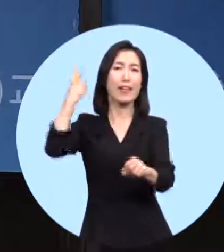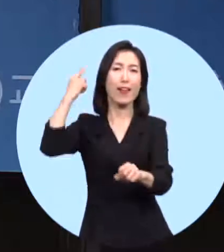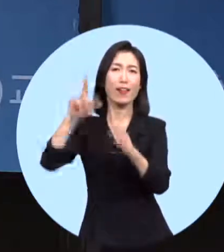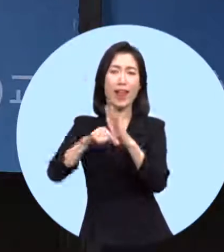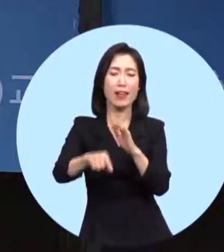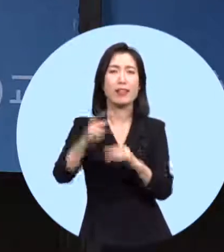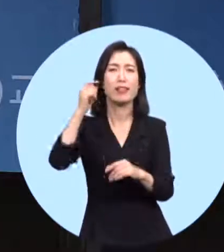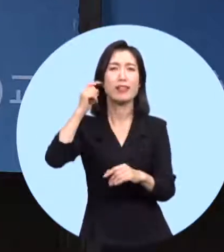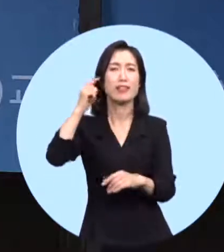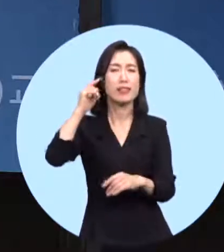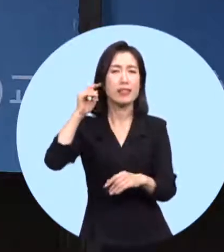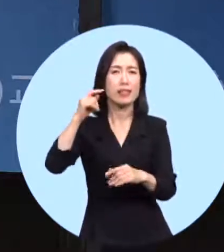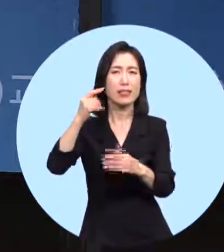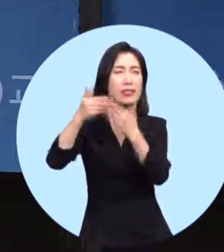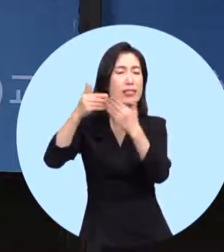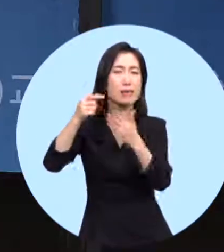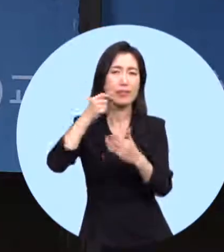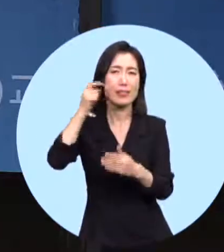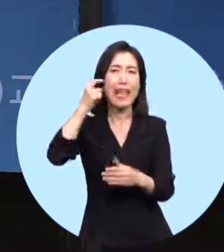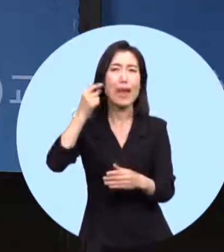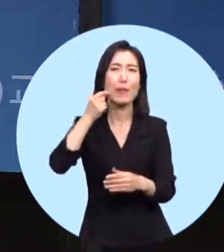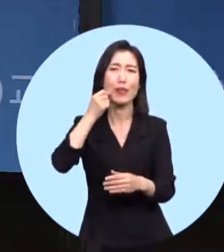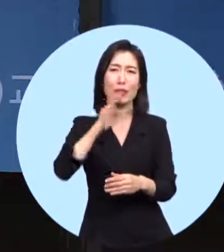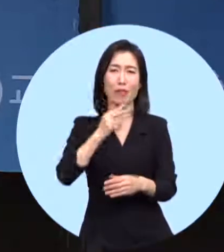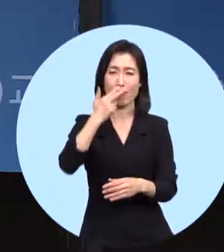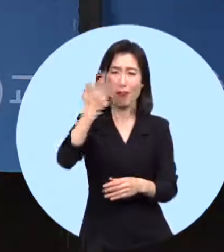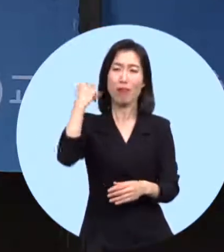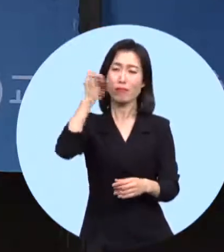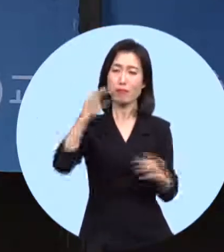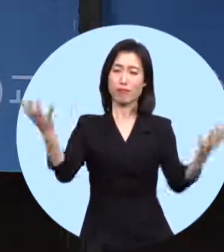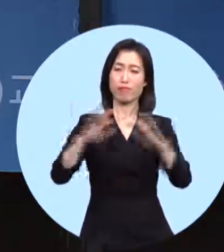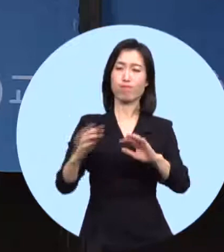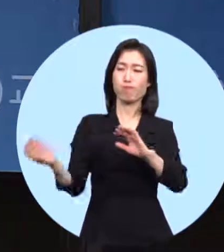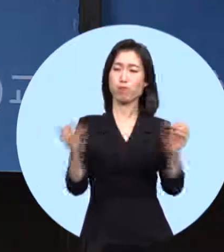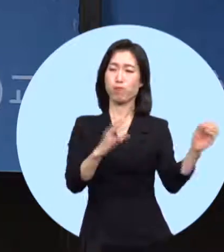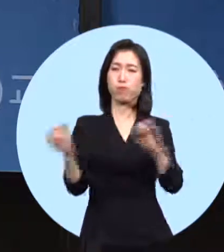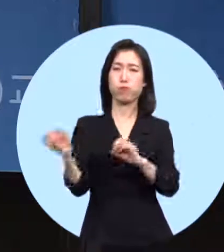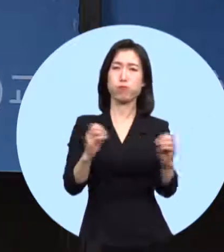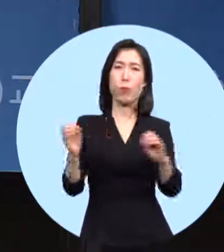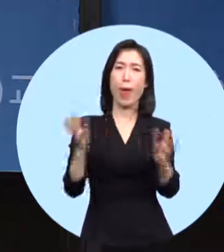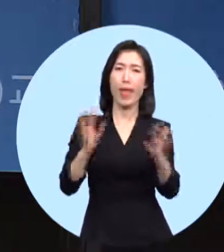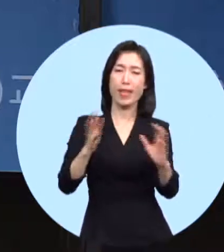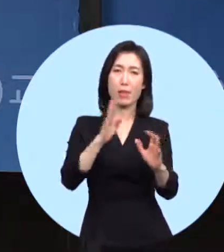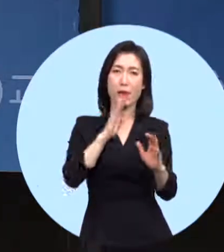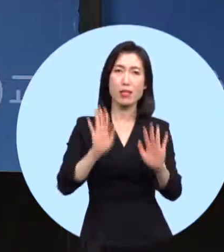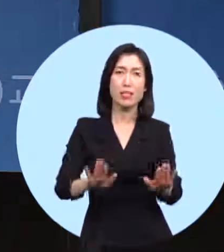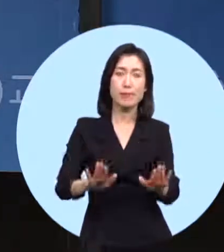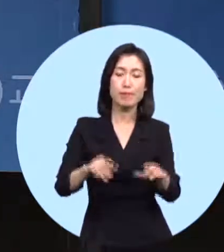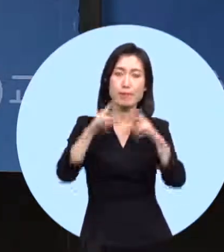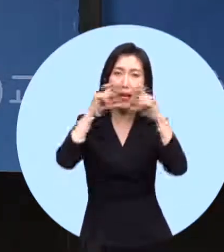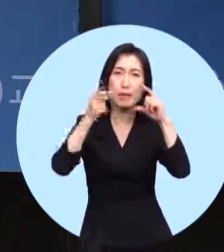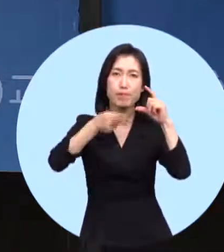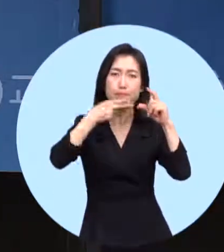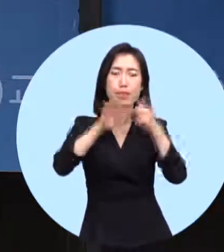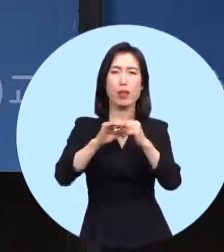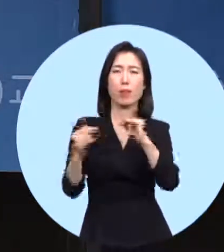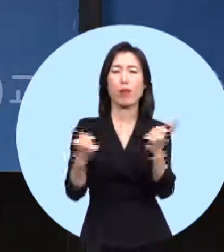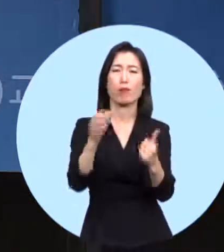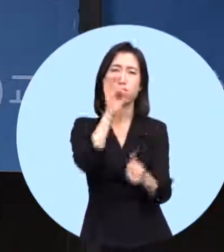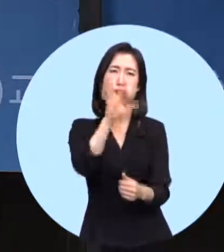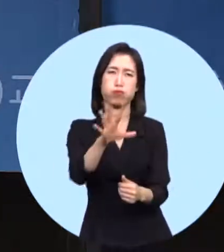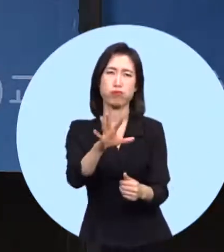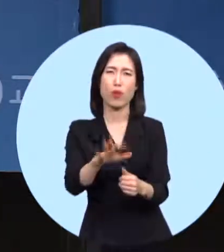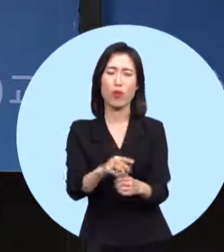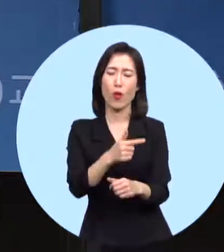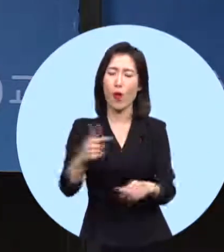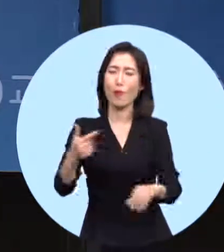않습니까? 예전에는 뭐 아무렇지도 않게 이런 모든 행사를 진행했는데 이제는 마스크 없이는 진행할 수 없는 아주 특별한 상황이